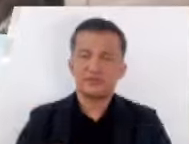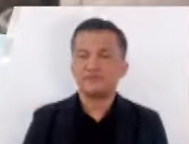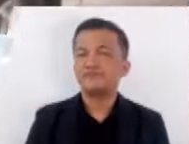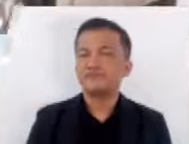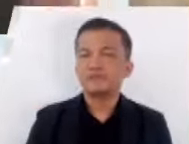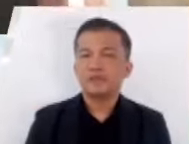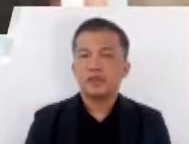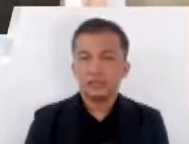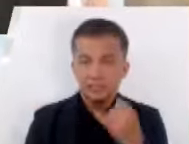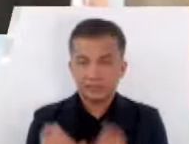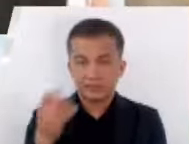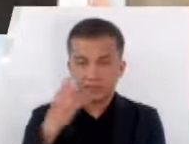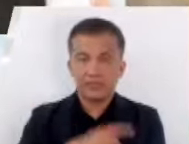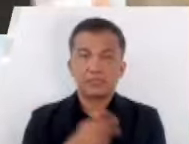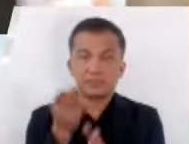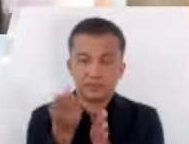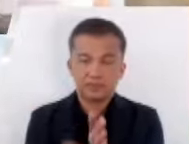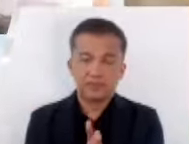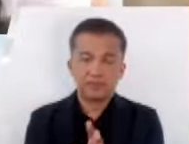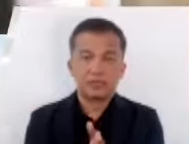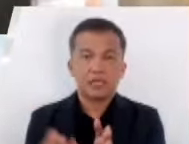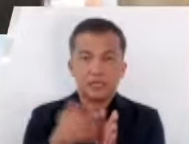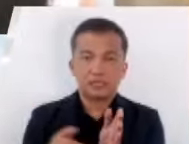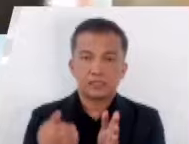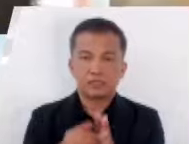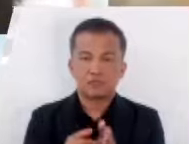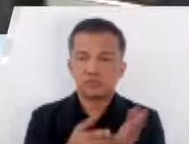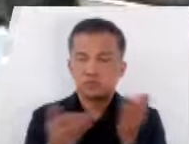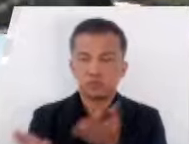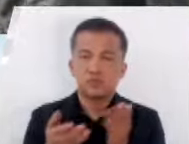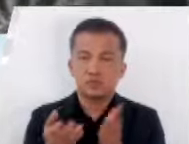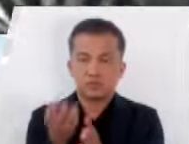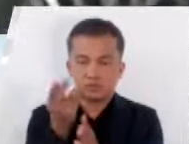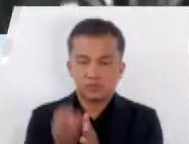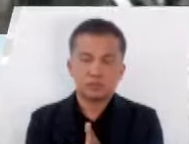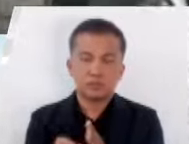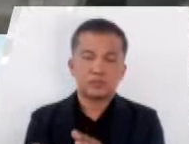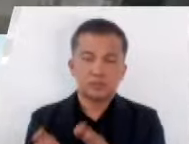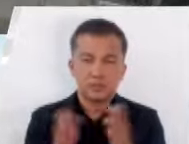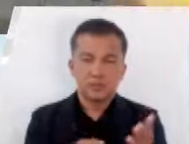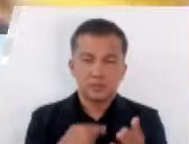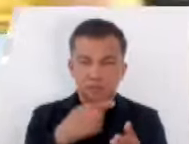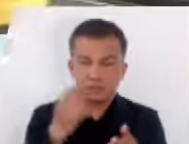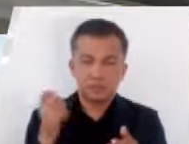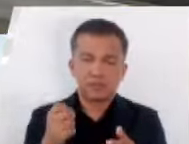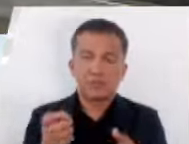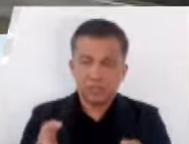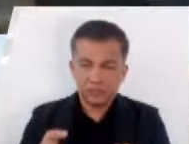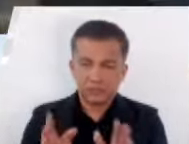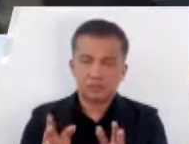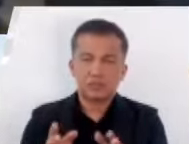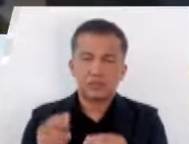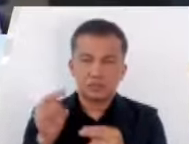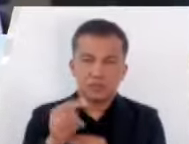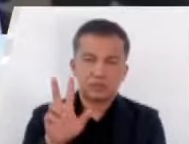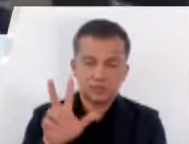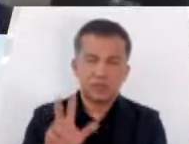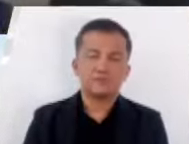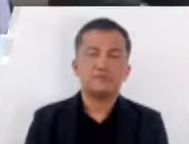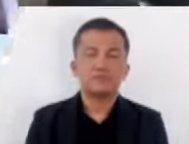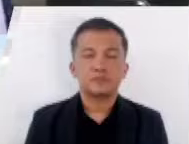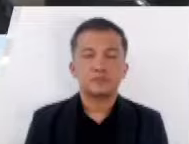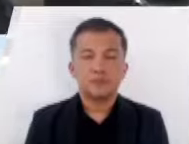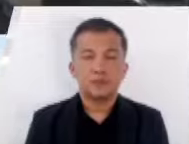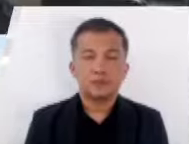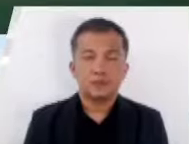rin para sa libing, kaya sunod-sunod ang dating ng maghihimlay ng yumao bago ito muling payagan sa November 3. Mahigpit na